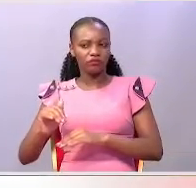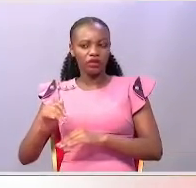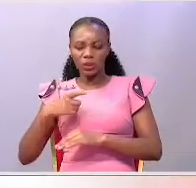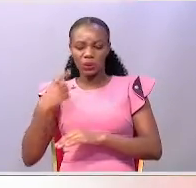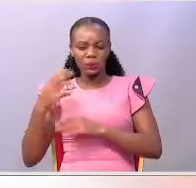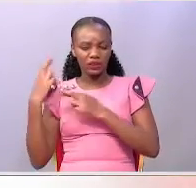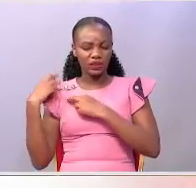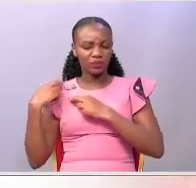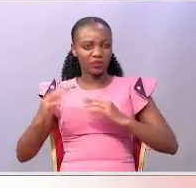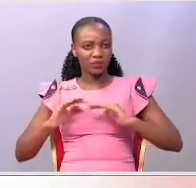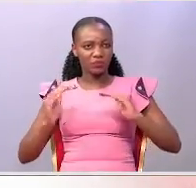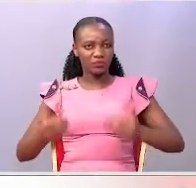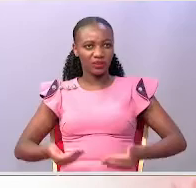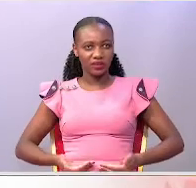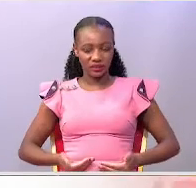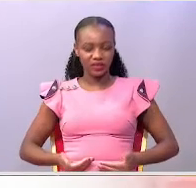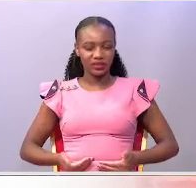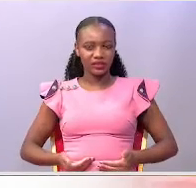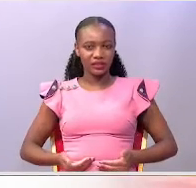alilia akaniambia mamu ni yangu.